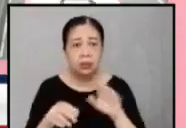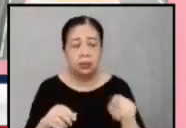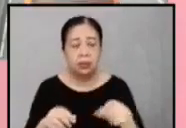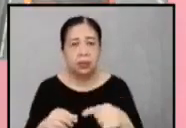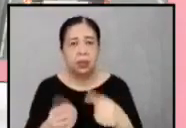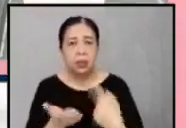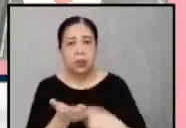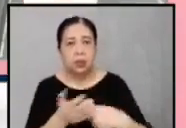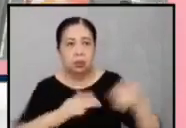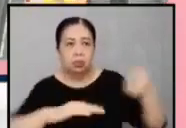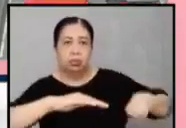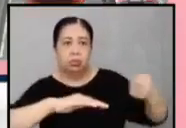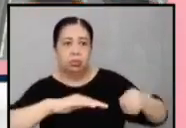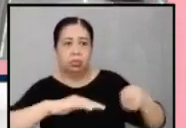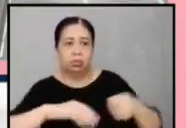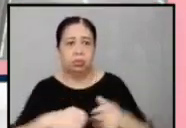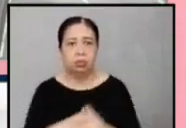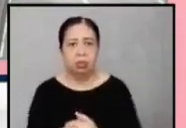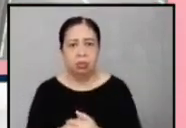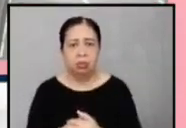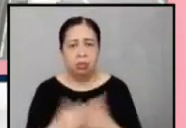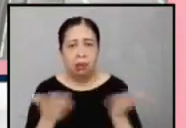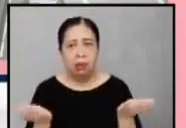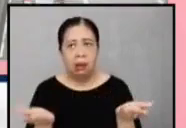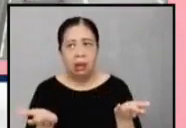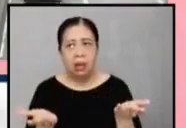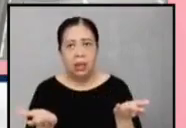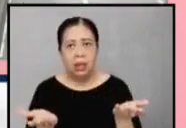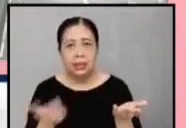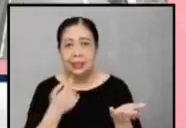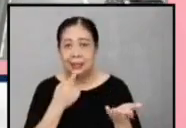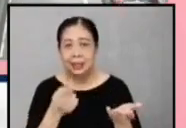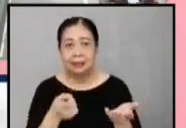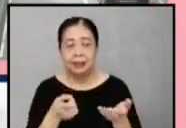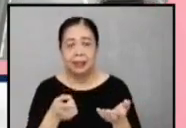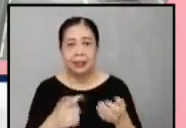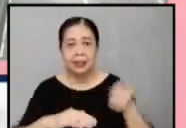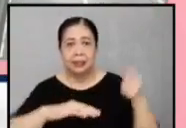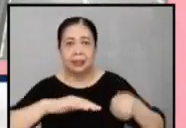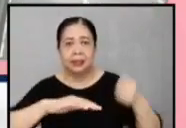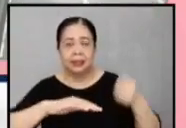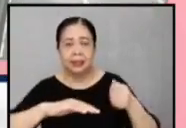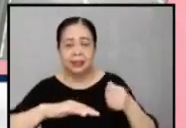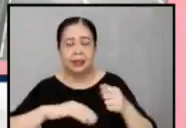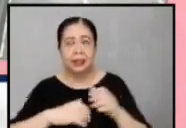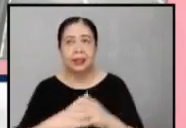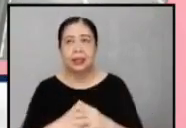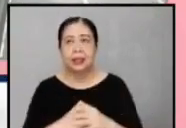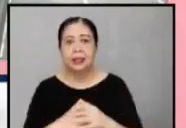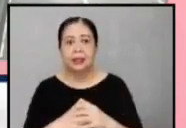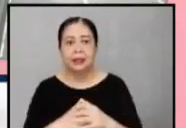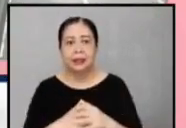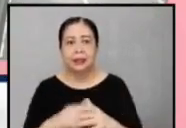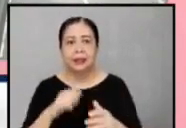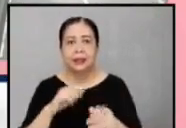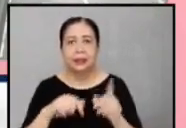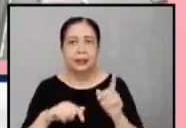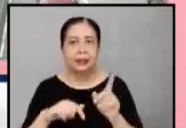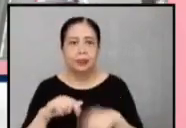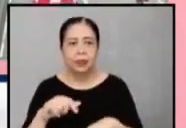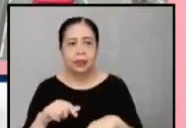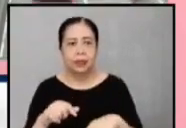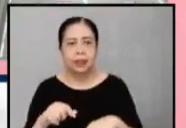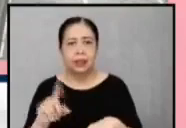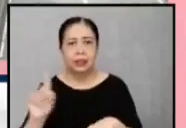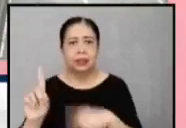yon, wala naman ano dyan. Alam mo, ang sabi dyan sa arbitral, hindi pwedeng isang party lang